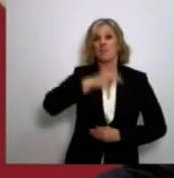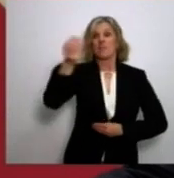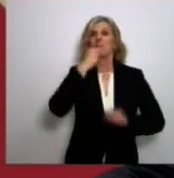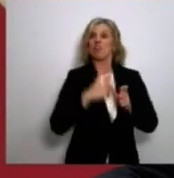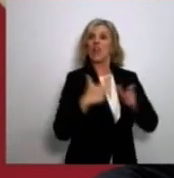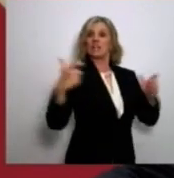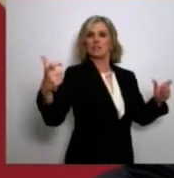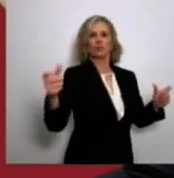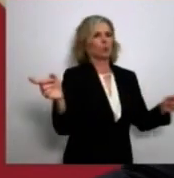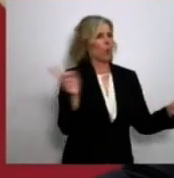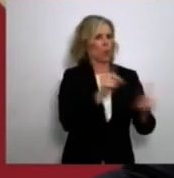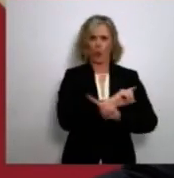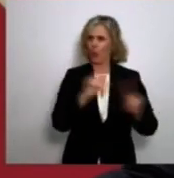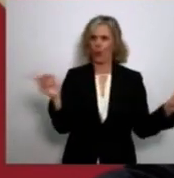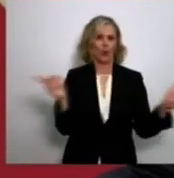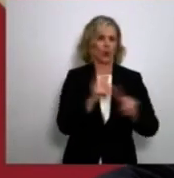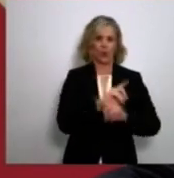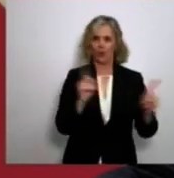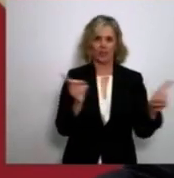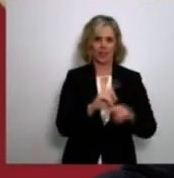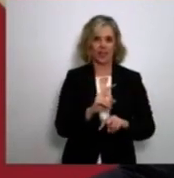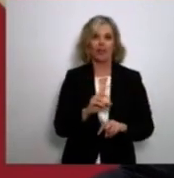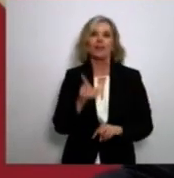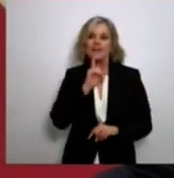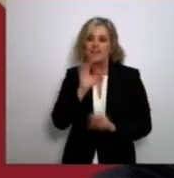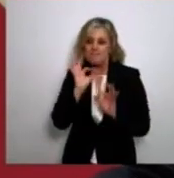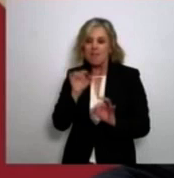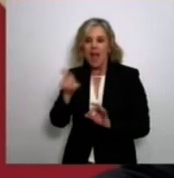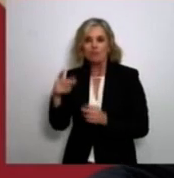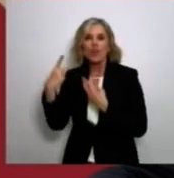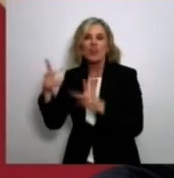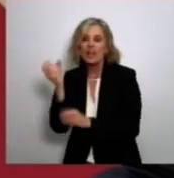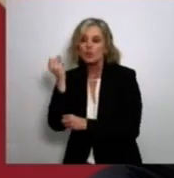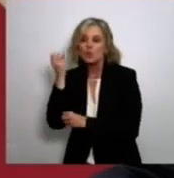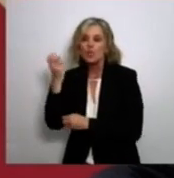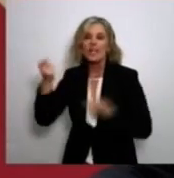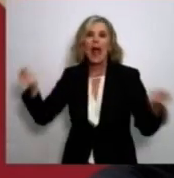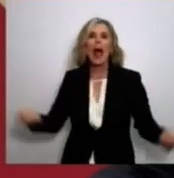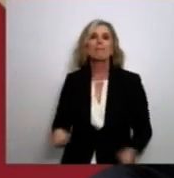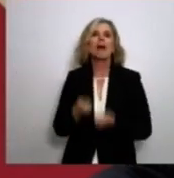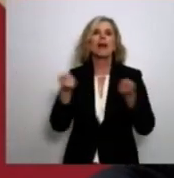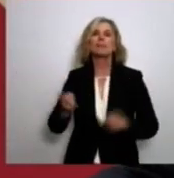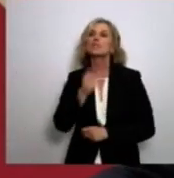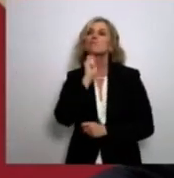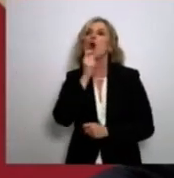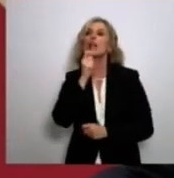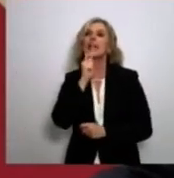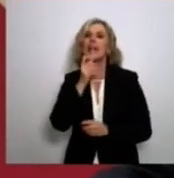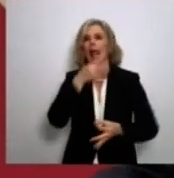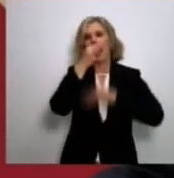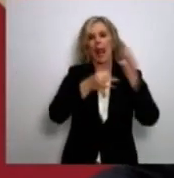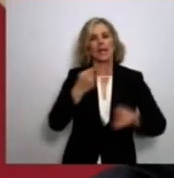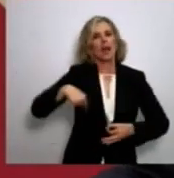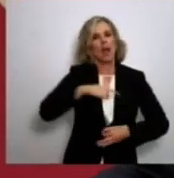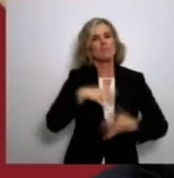ούτε τίποτε από αυτά τα οποία προσμένουν οι επαγγελματίες πολιτικάντιδες, οι οποίοι τολμάν και παίρνουν στα σπίτια σας και σας λένε ότι θα